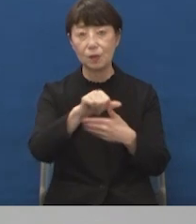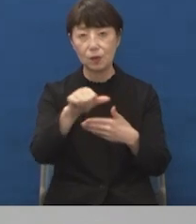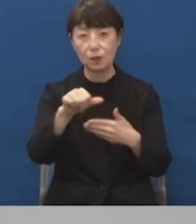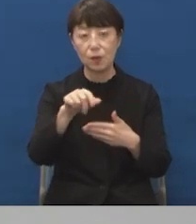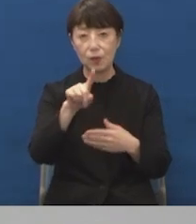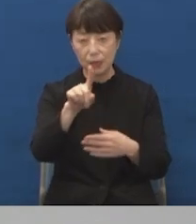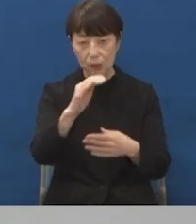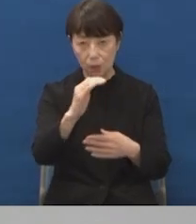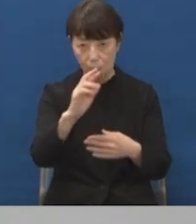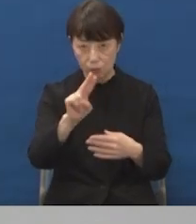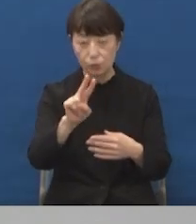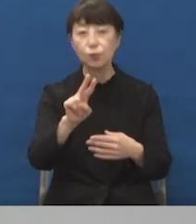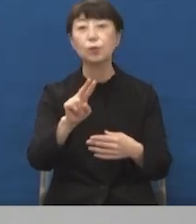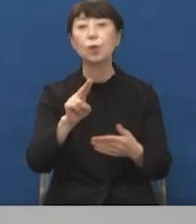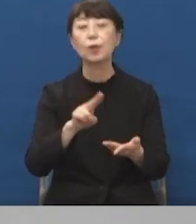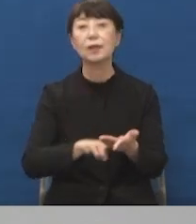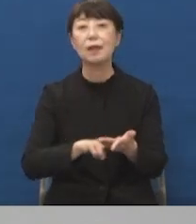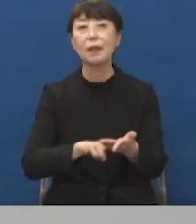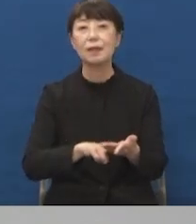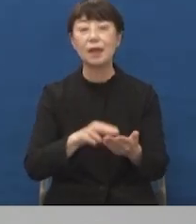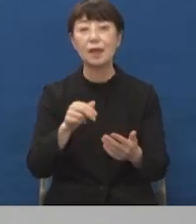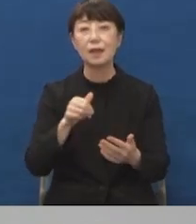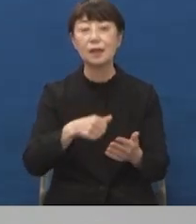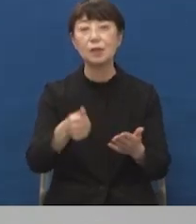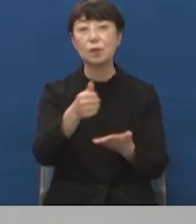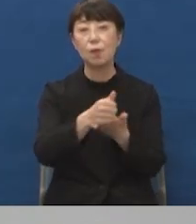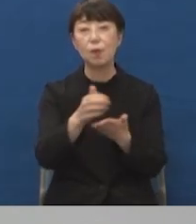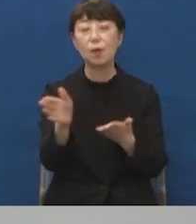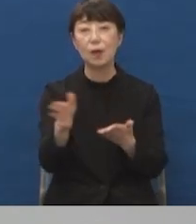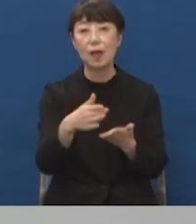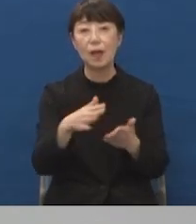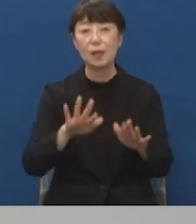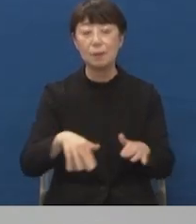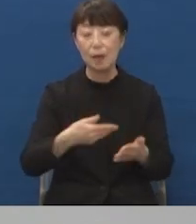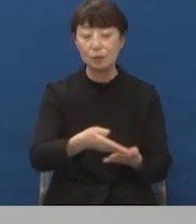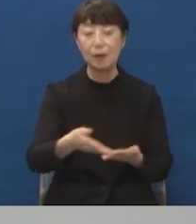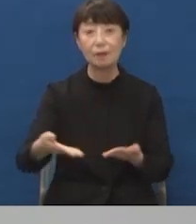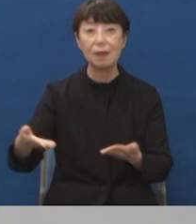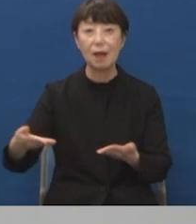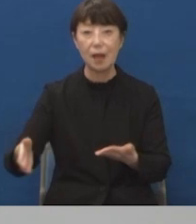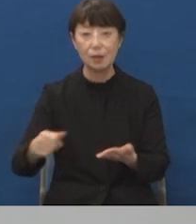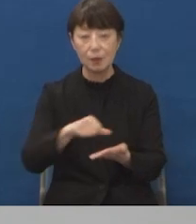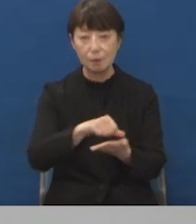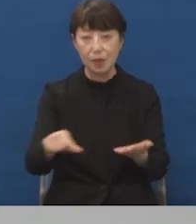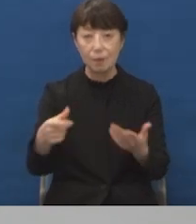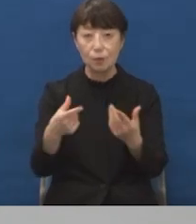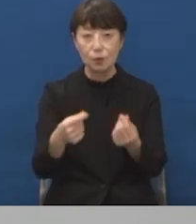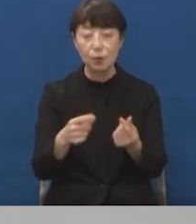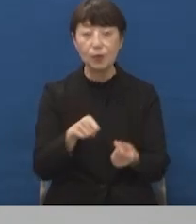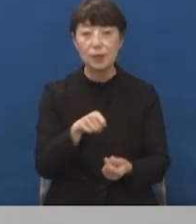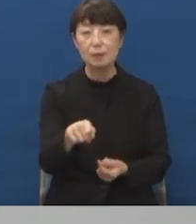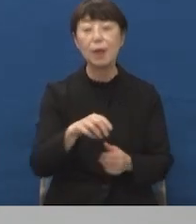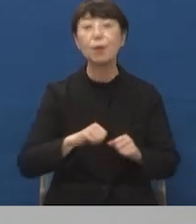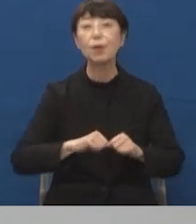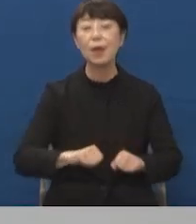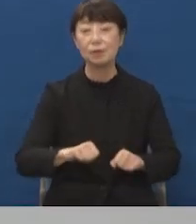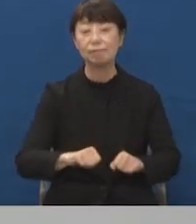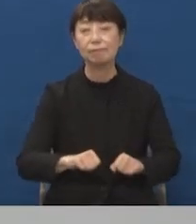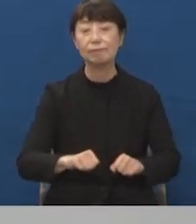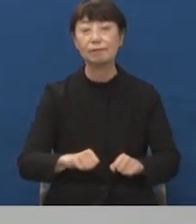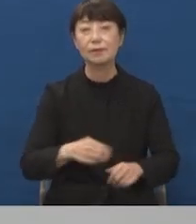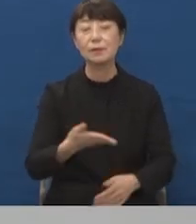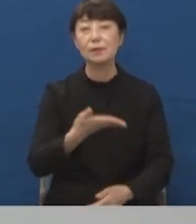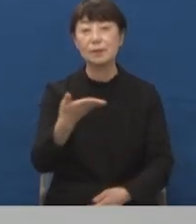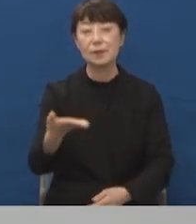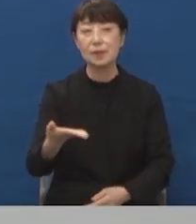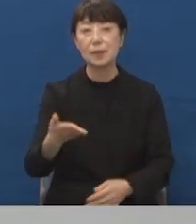の規定により、議長からただいまお手元に配布してあります。名簿のとおり指名いたします。日程第22、